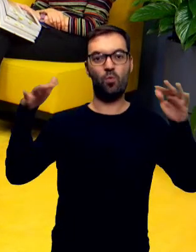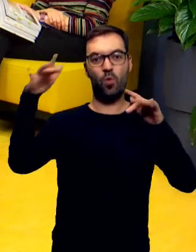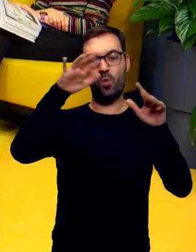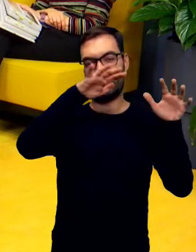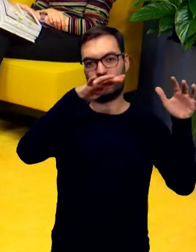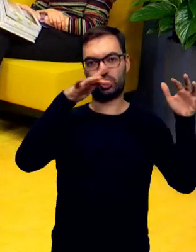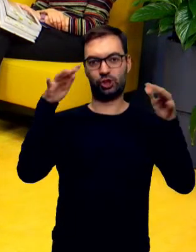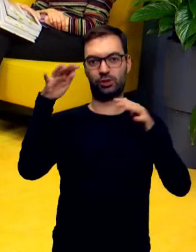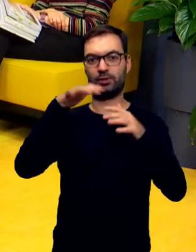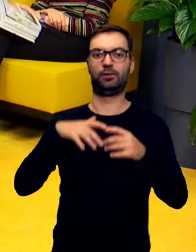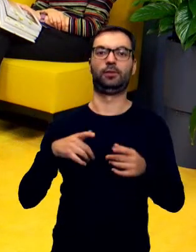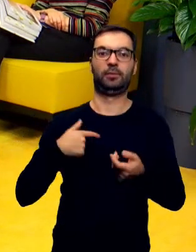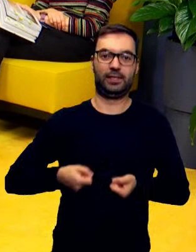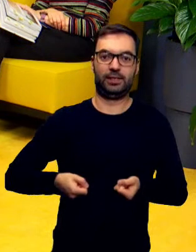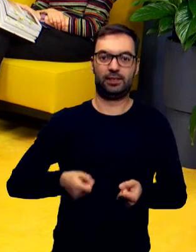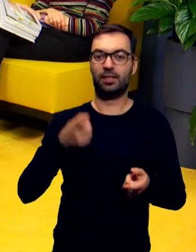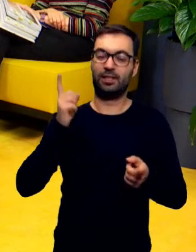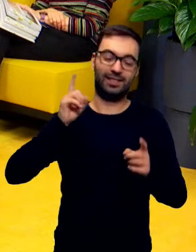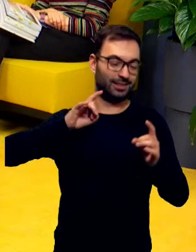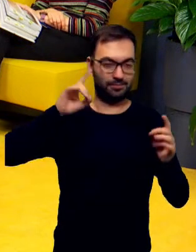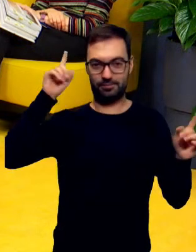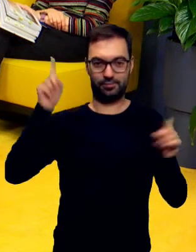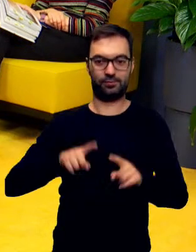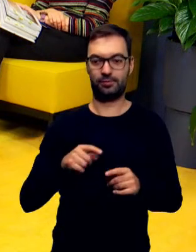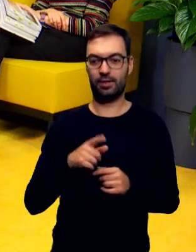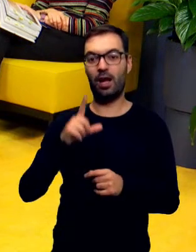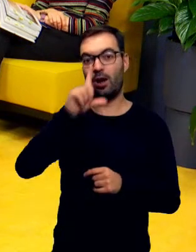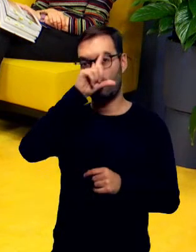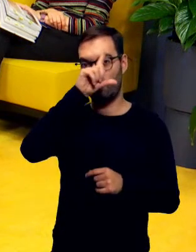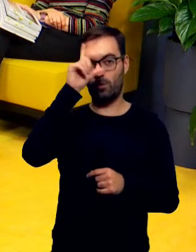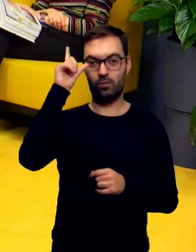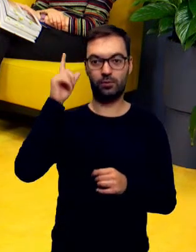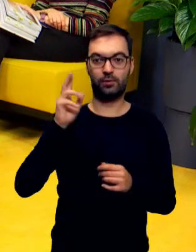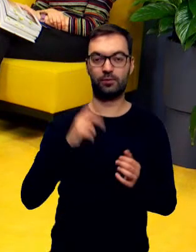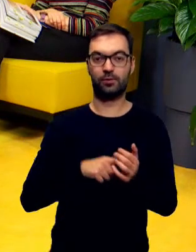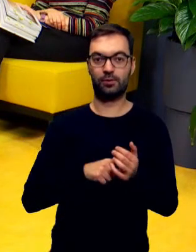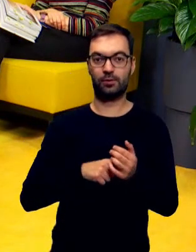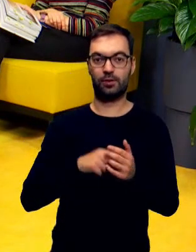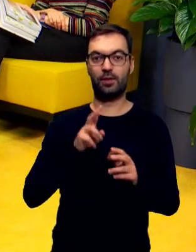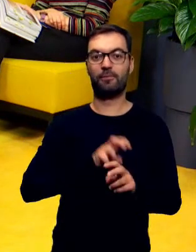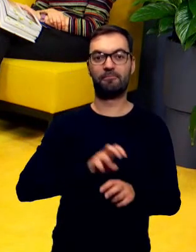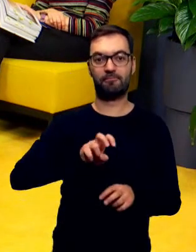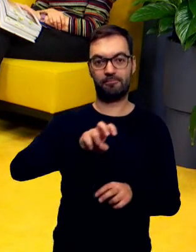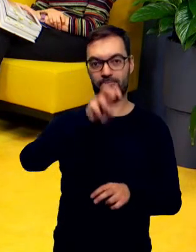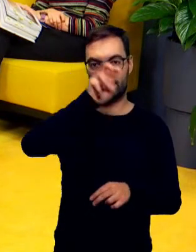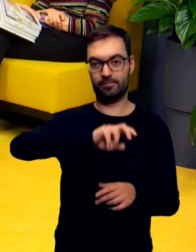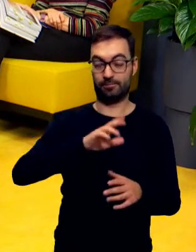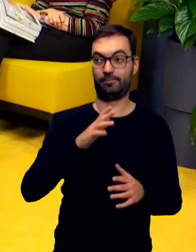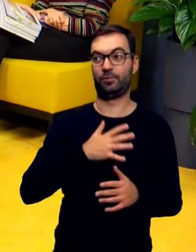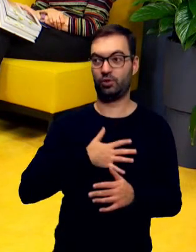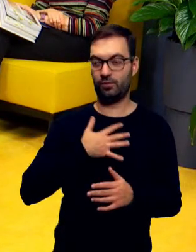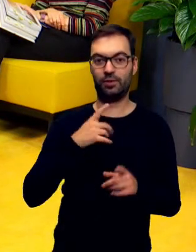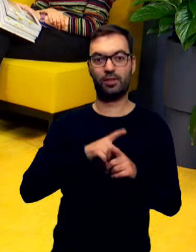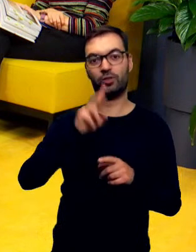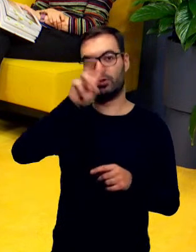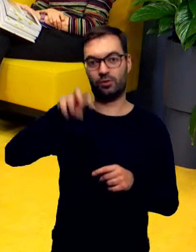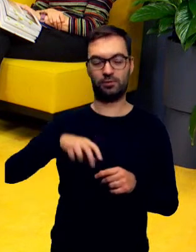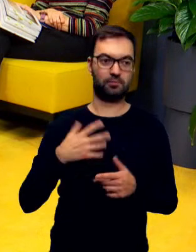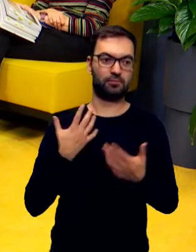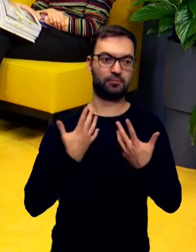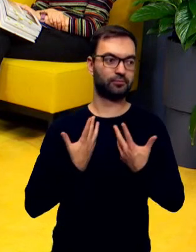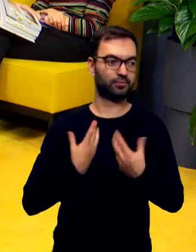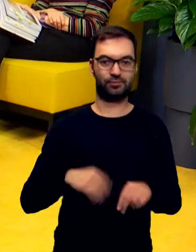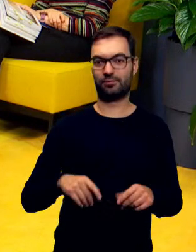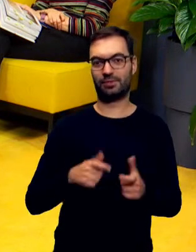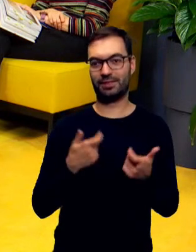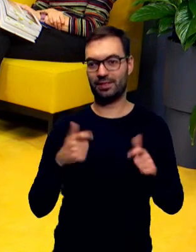chmury i ewidentnie zaczęło grzmiać. Natomiast ludzie, i ci wchodzący do góry o zgrozo, i ci schodzący w